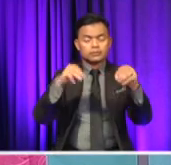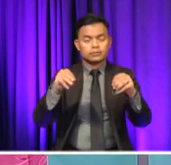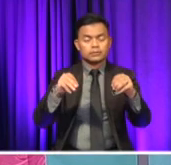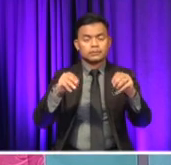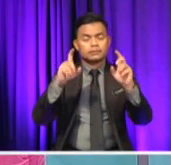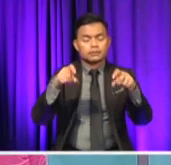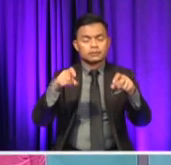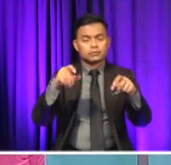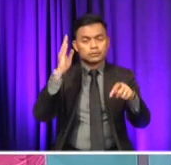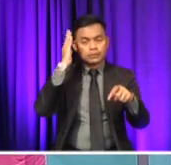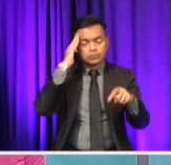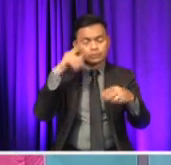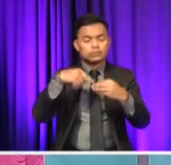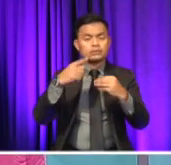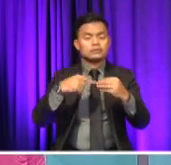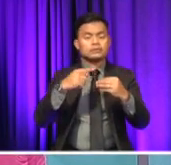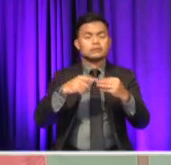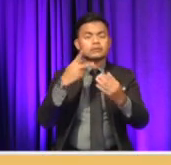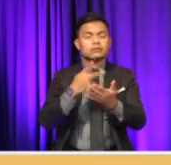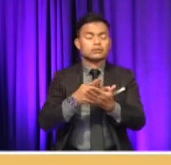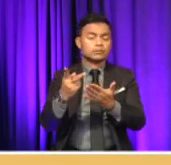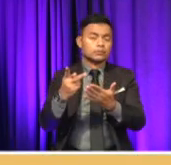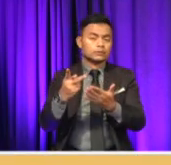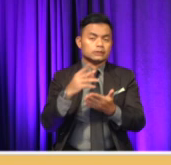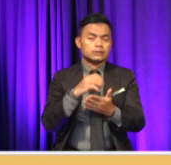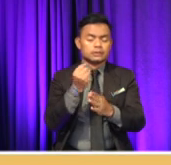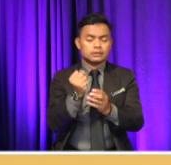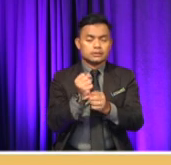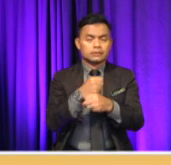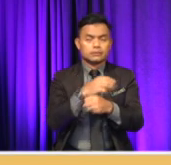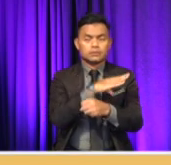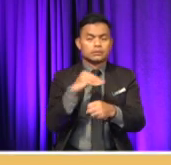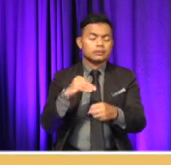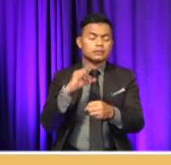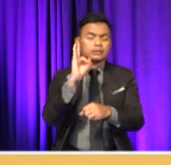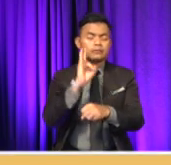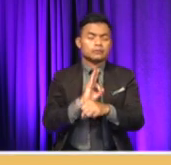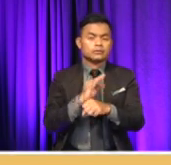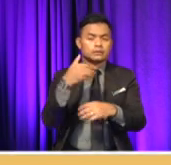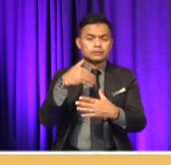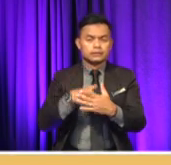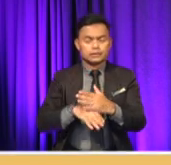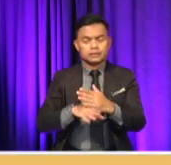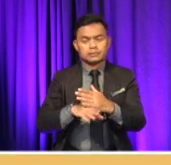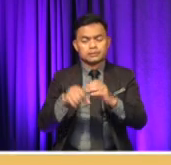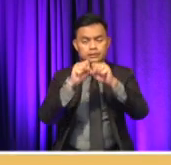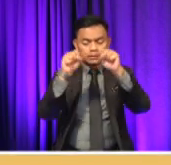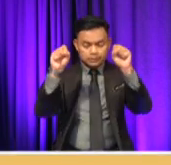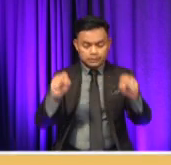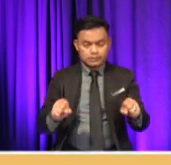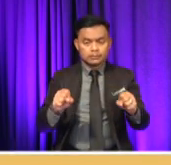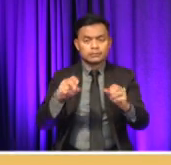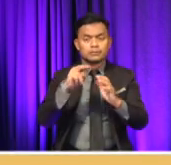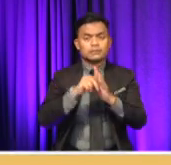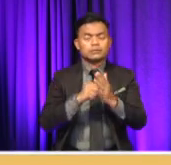komponen yang punya simbol dengan di punya fungsi dalam komponen-komponen dalam sistem new matic kita ada